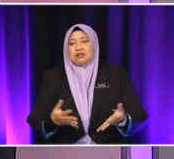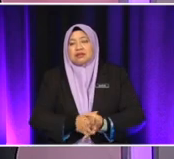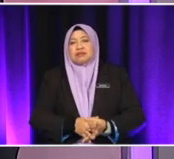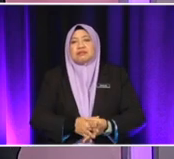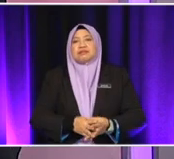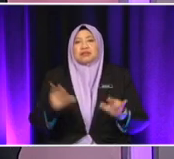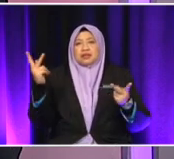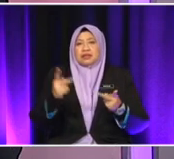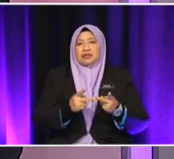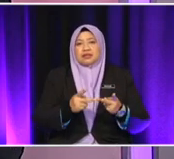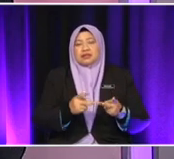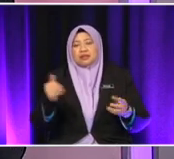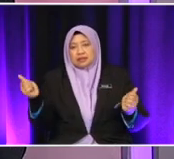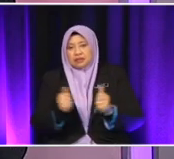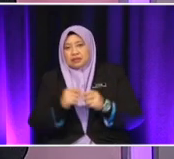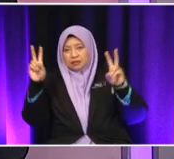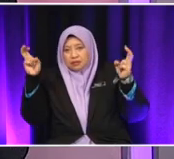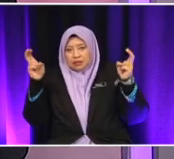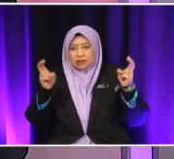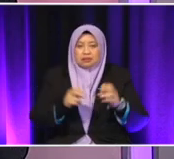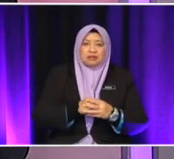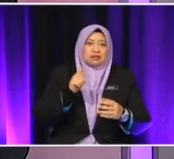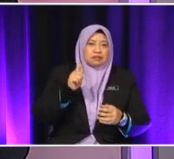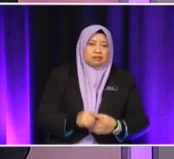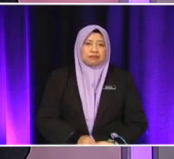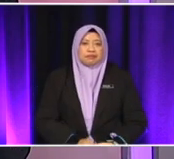dengan tajuk yang kita bicara